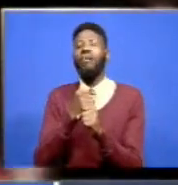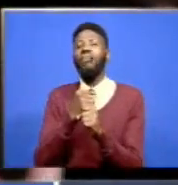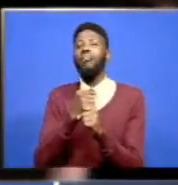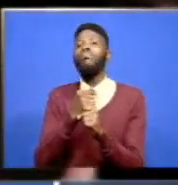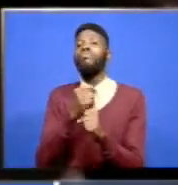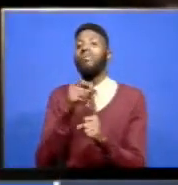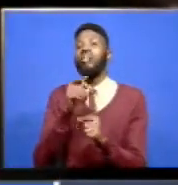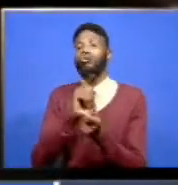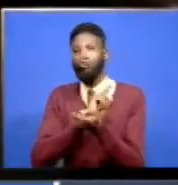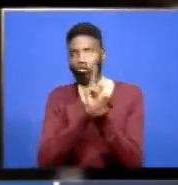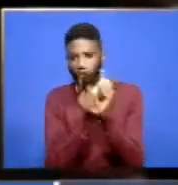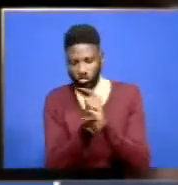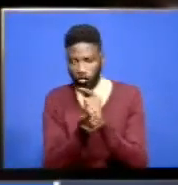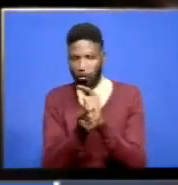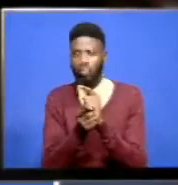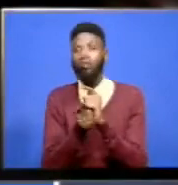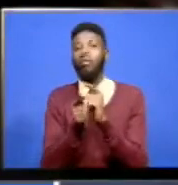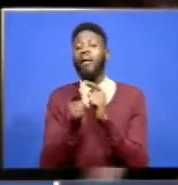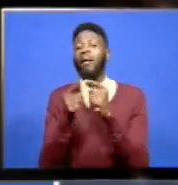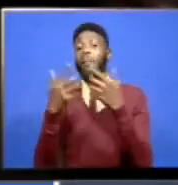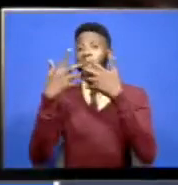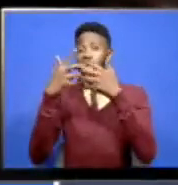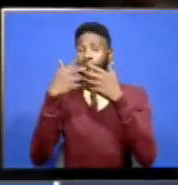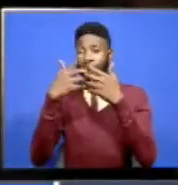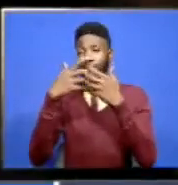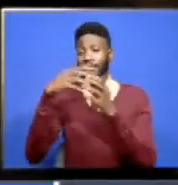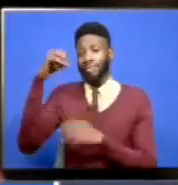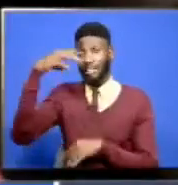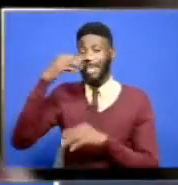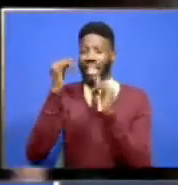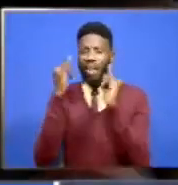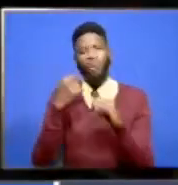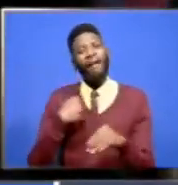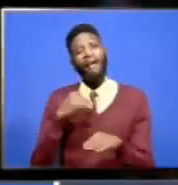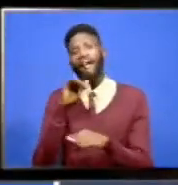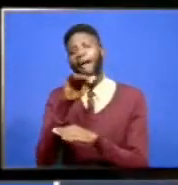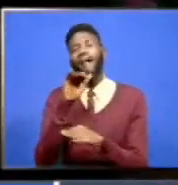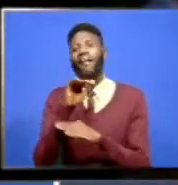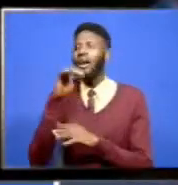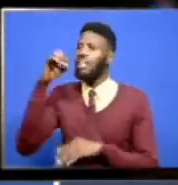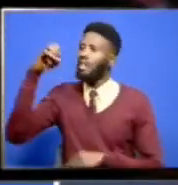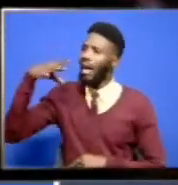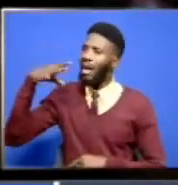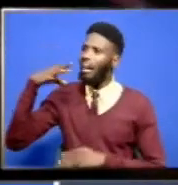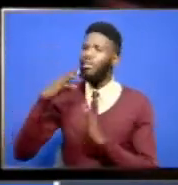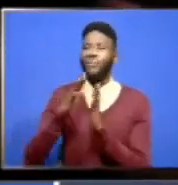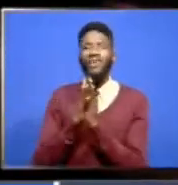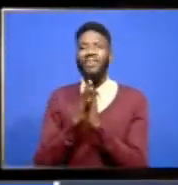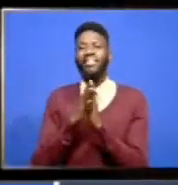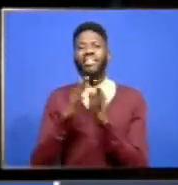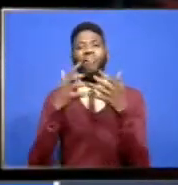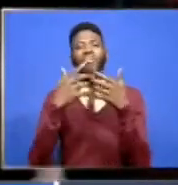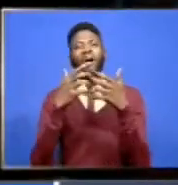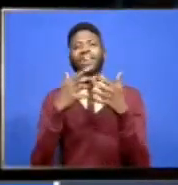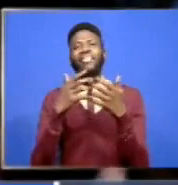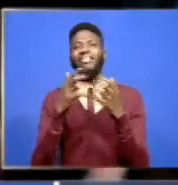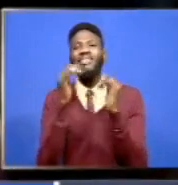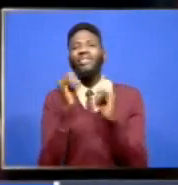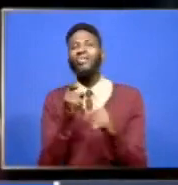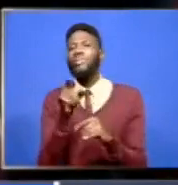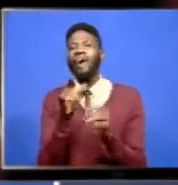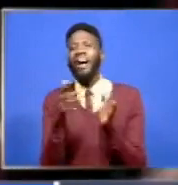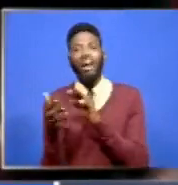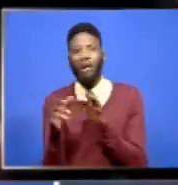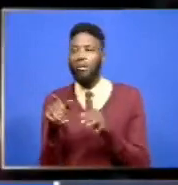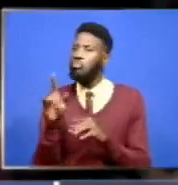kuweka transformer mpya. Sasa nikawauliza mambo ya transformer na mataa imekujia wapi? Wakaanza sasa kuongea mambo